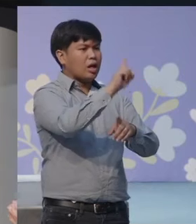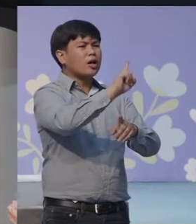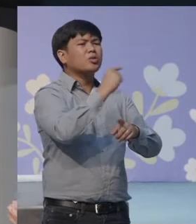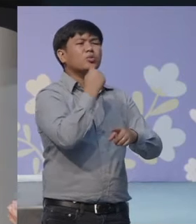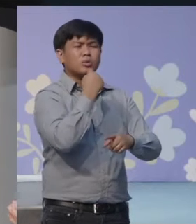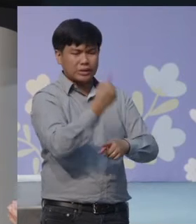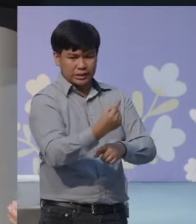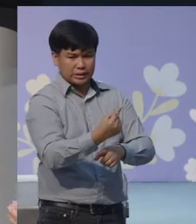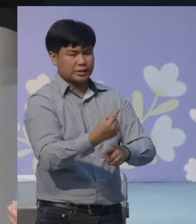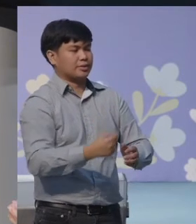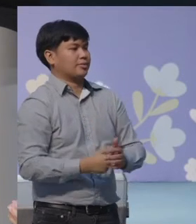ganito.